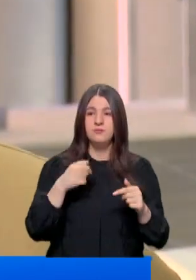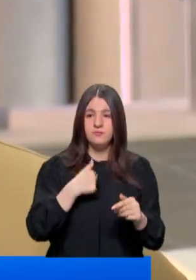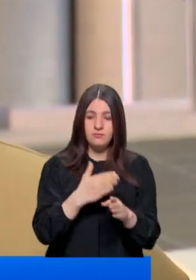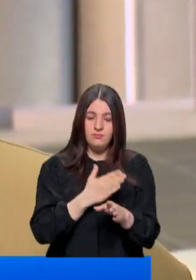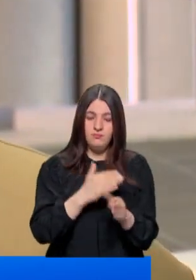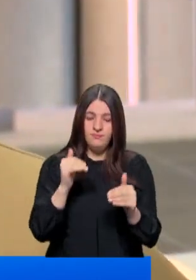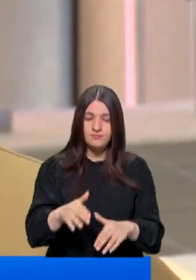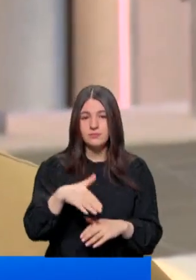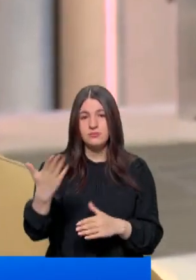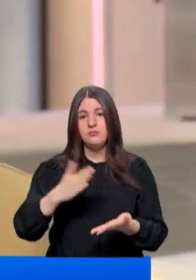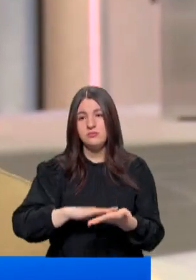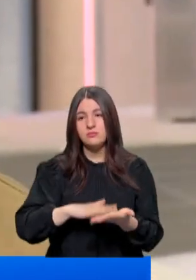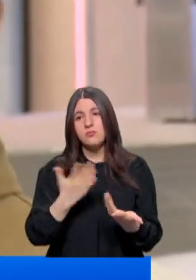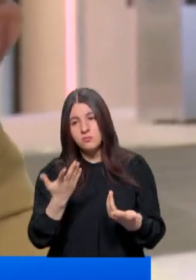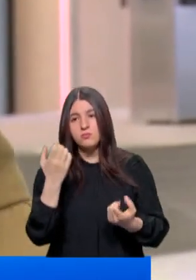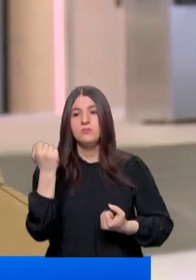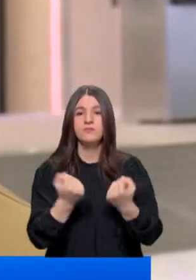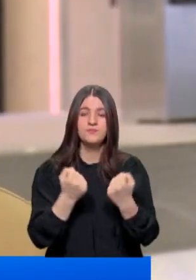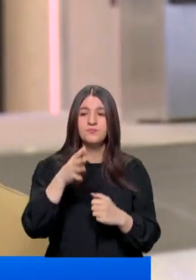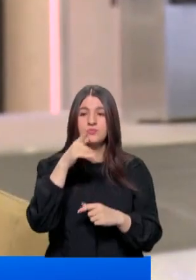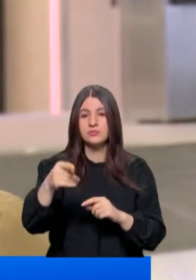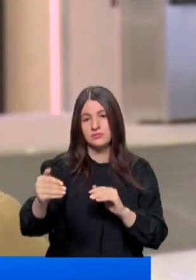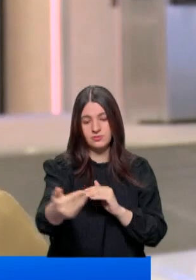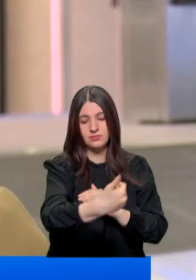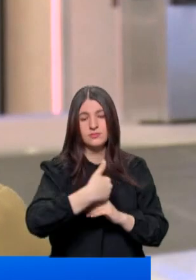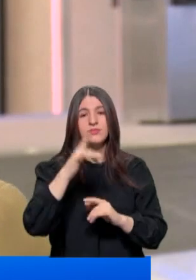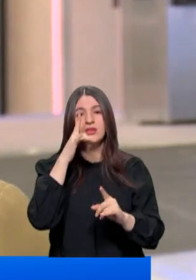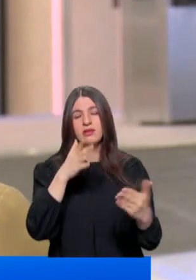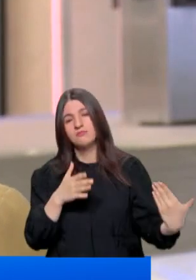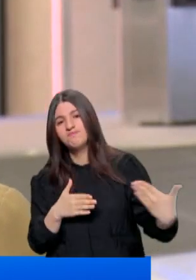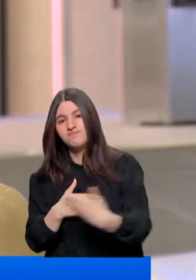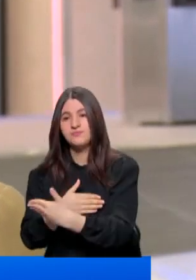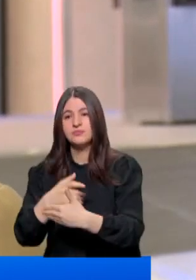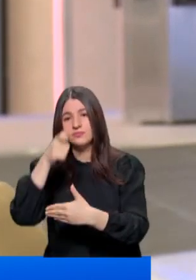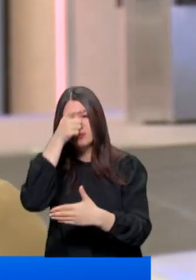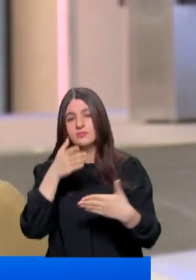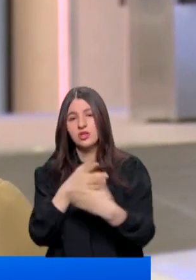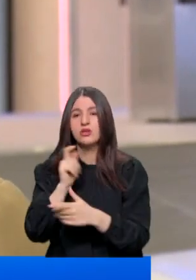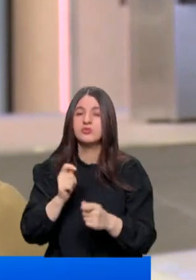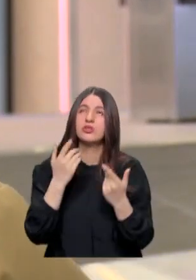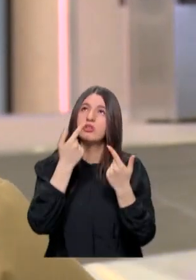Memlekete geldik. Diğer arkadaşlar da tabii araçları Bulgaristan üzerinden işte Edirne'den girip Türkiye'ye gelecekler inşallah.